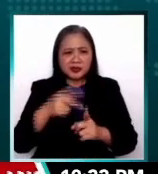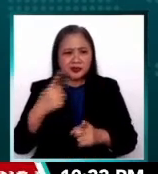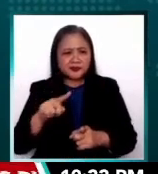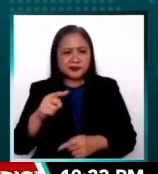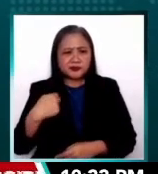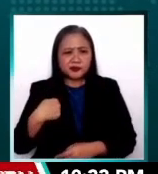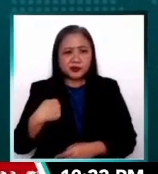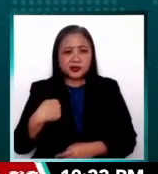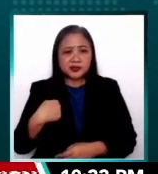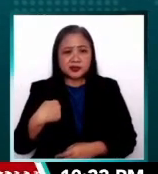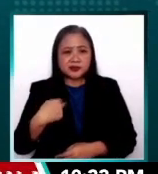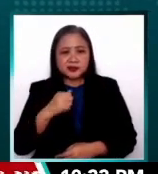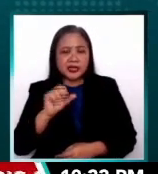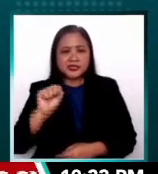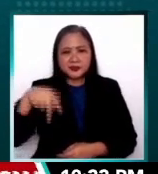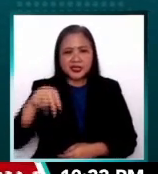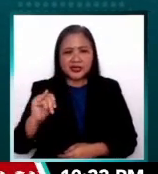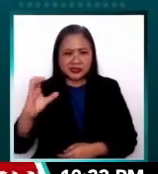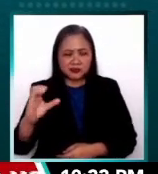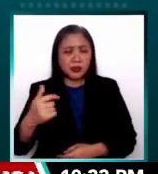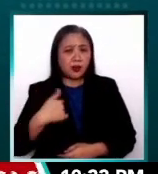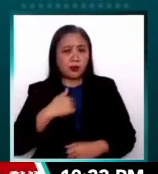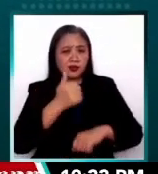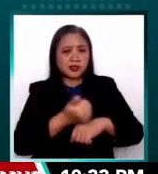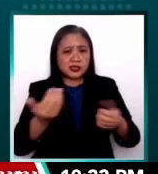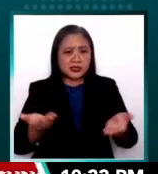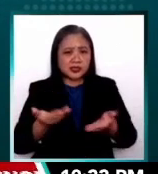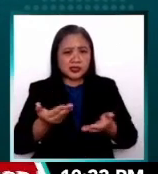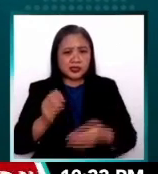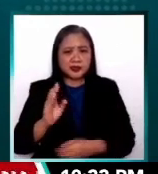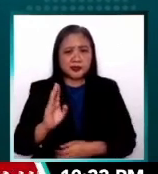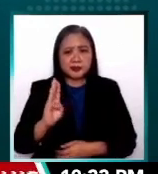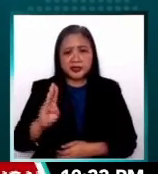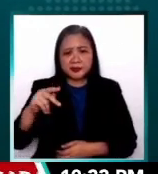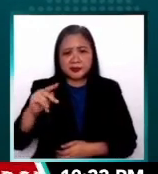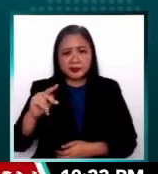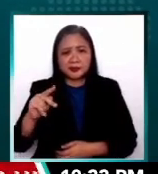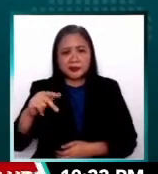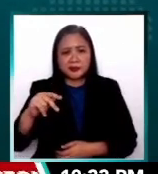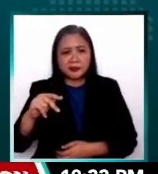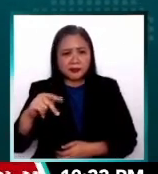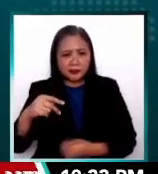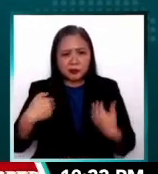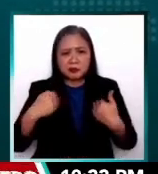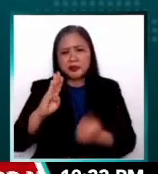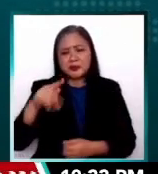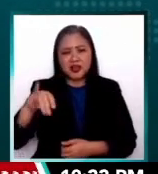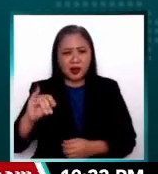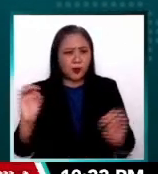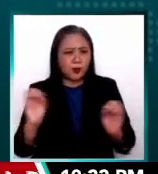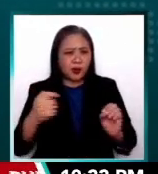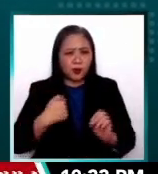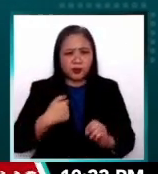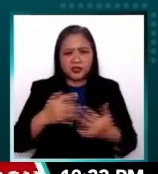Ever since na in-assign po ako dito sa BPI, wala po akong kahit even a single